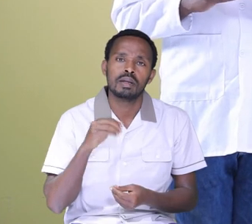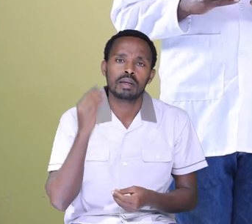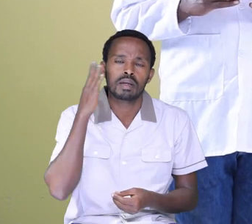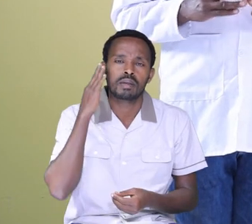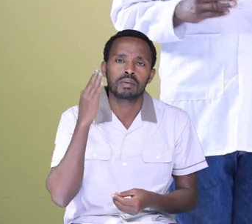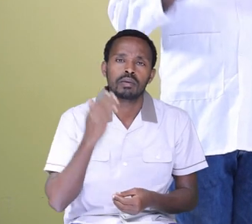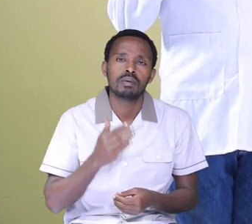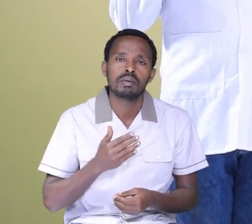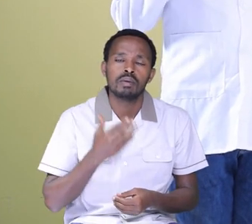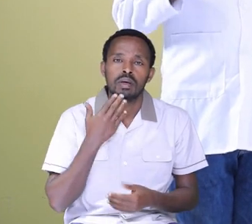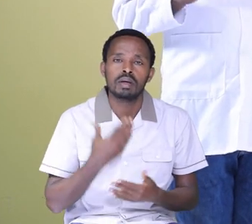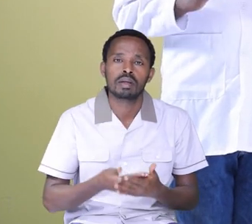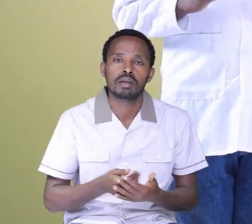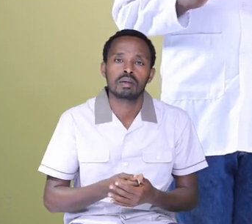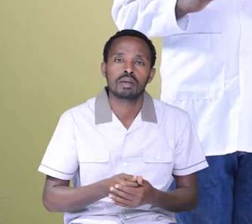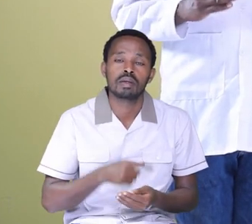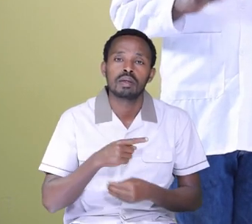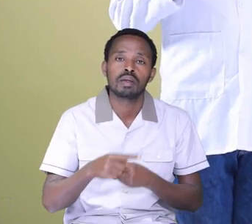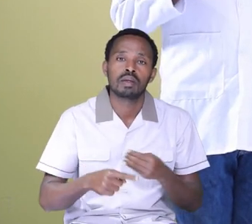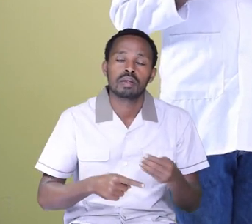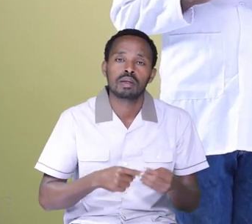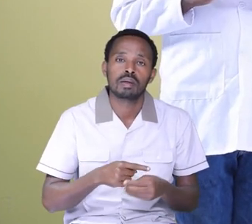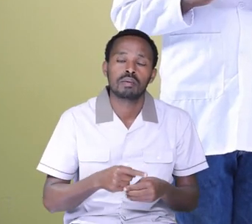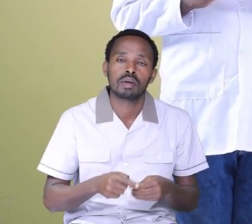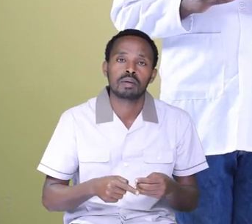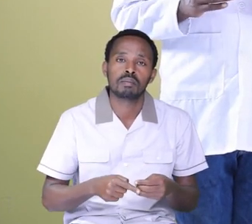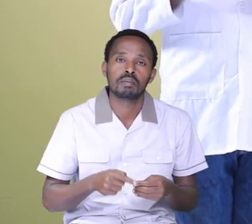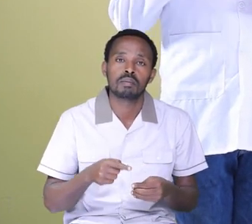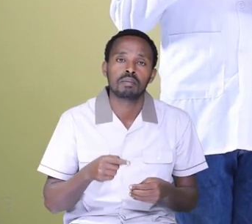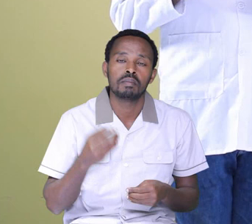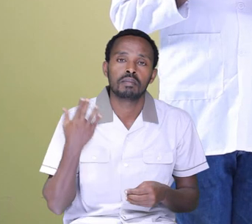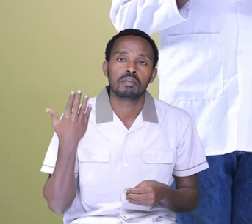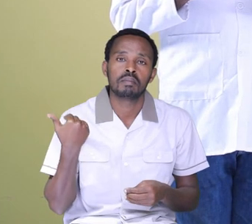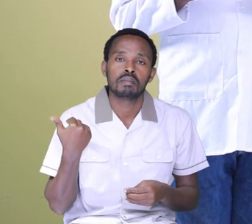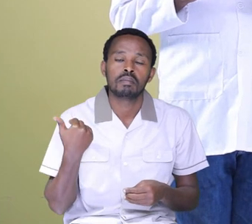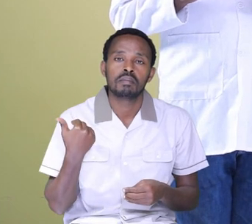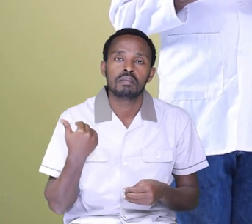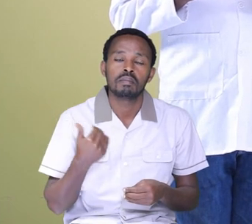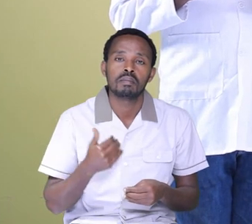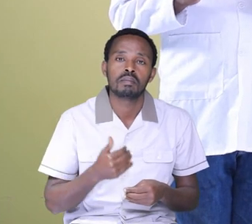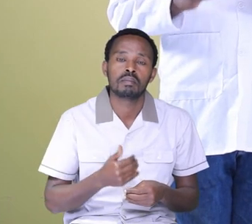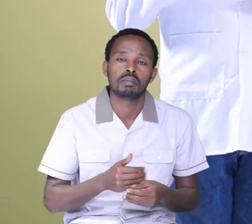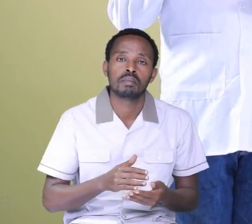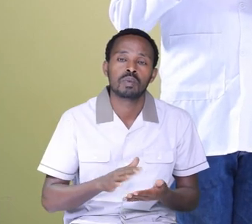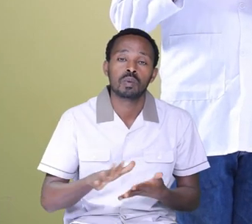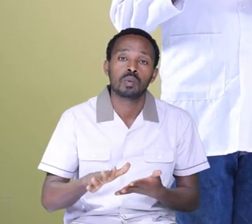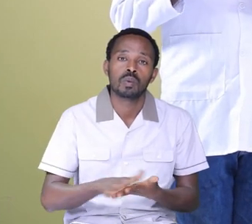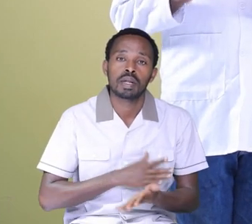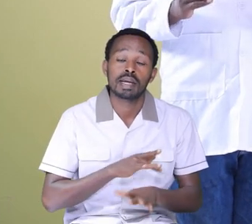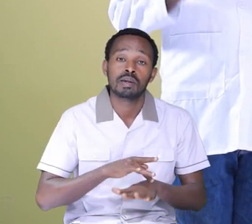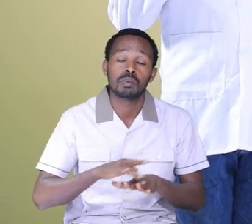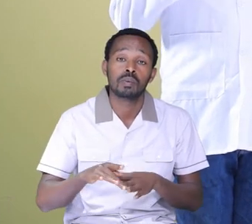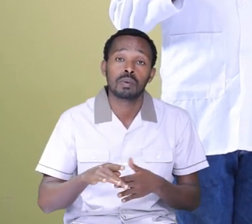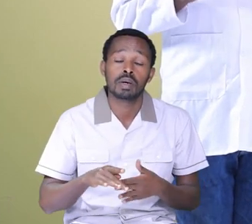Gaariidha. Yoo waa'ee yeroo darbee baranne yaadattu ta'e waraqaa duwwaa irratti fageenya keessan